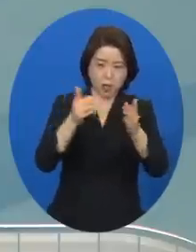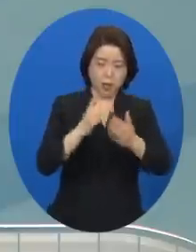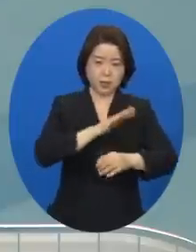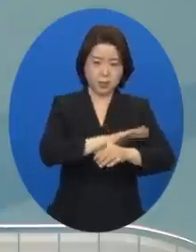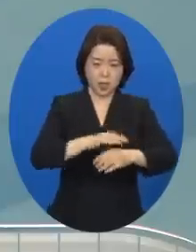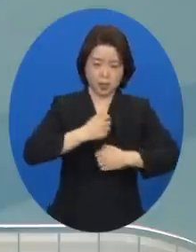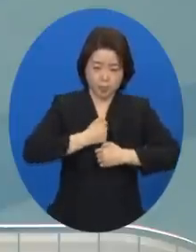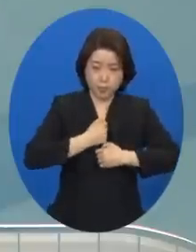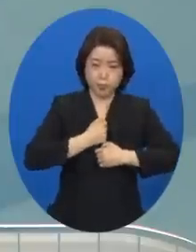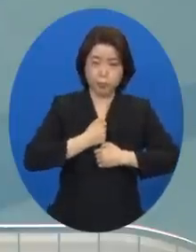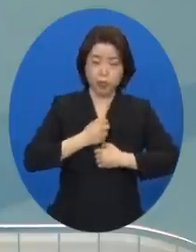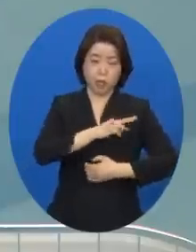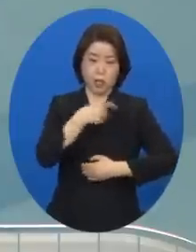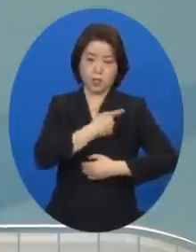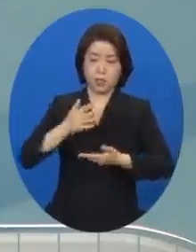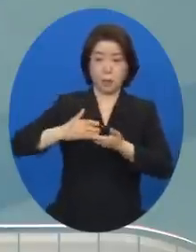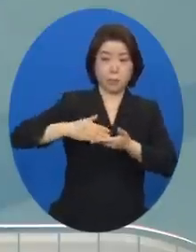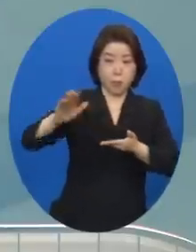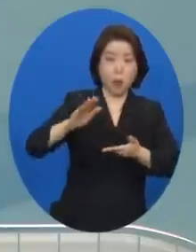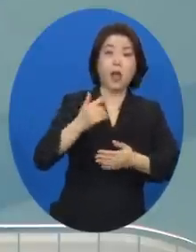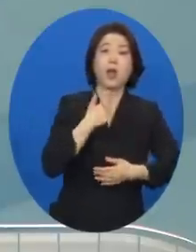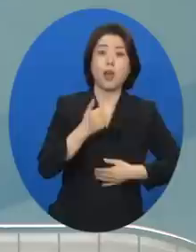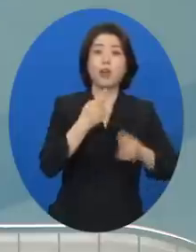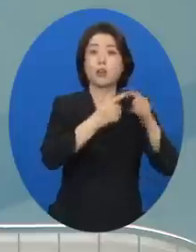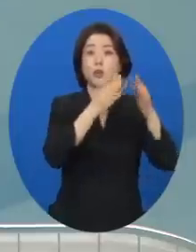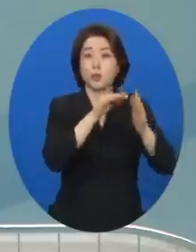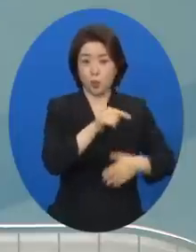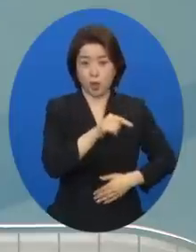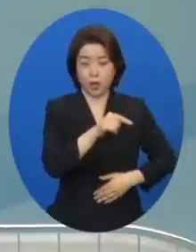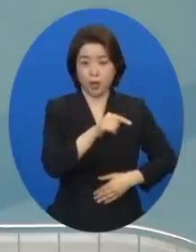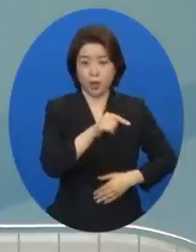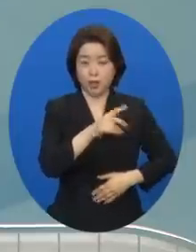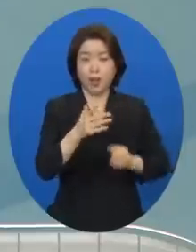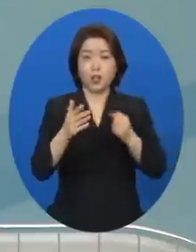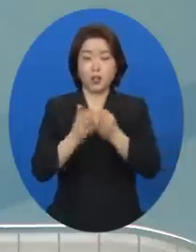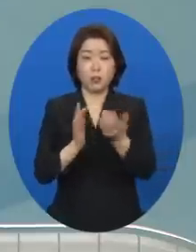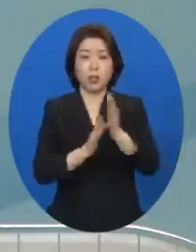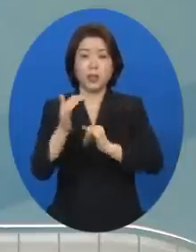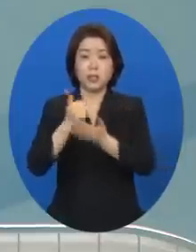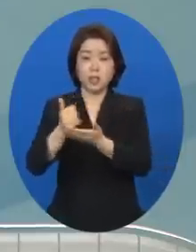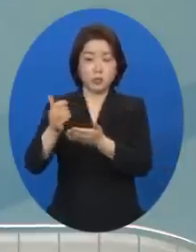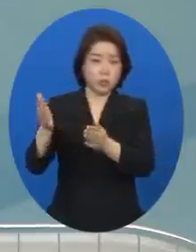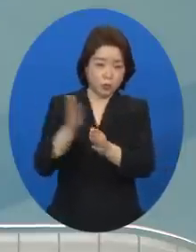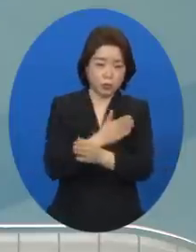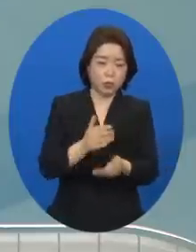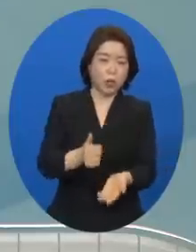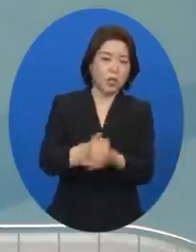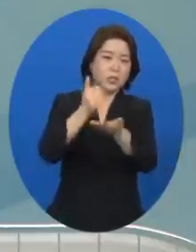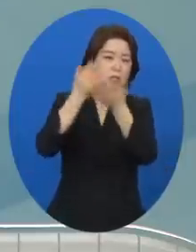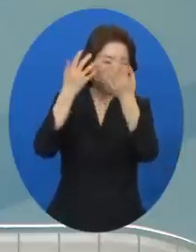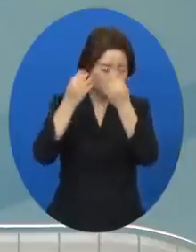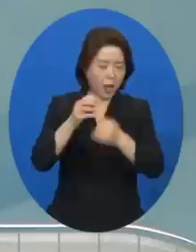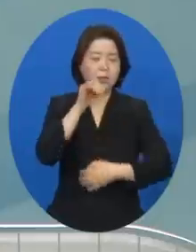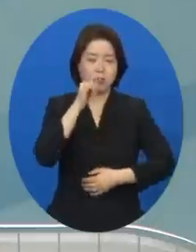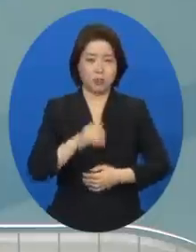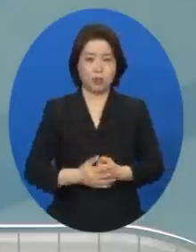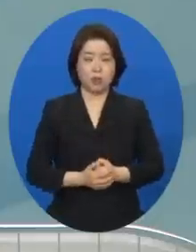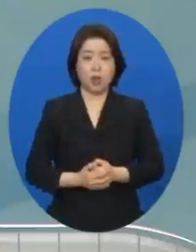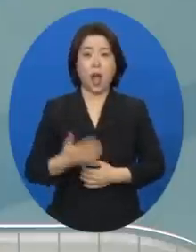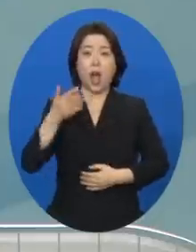이단들을 물리친 교회요 그것 때문에 예수님으로부터 칭찬을 많이 줄었습니다